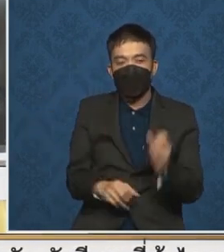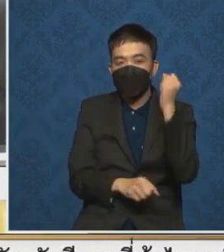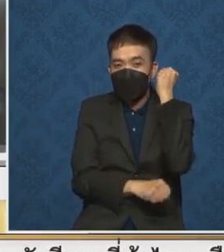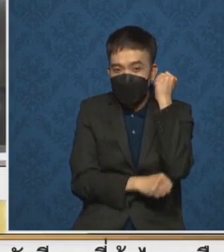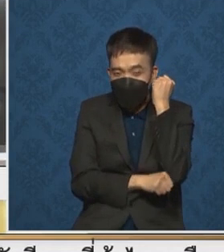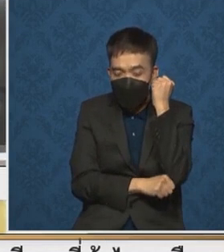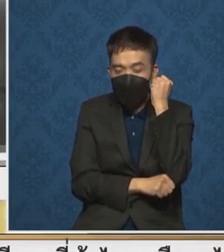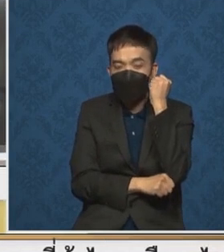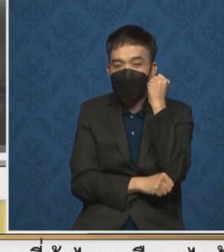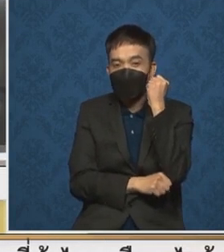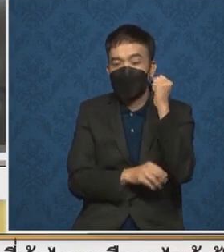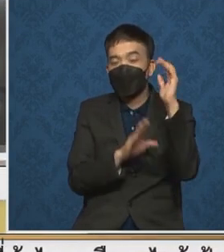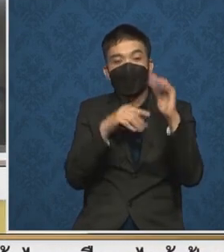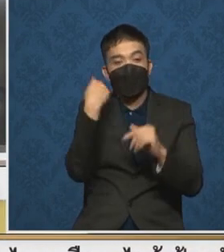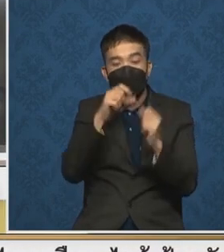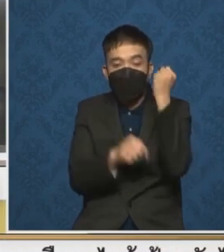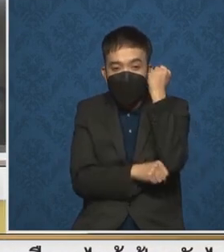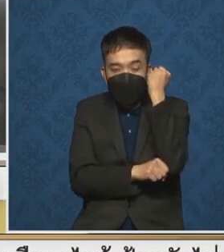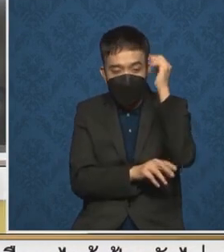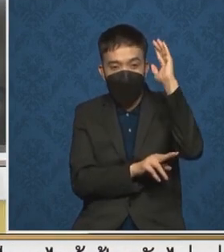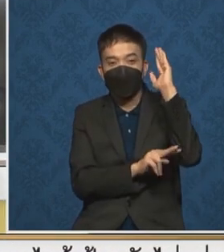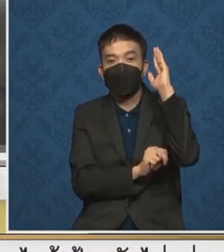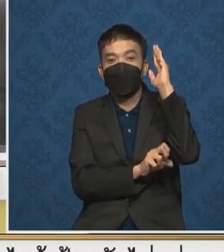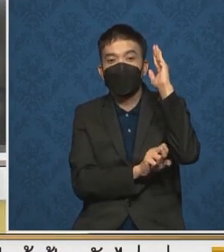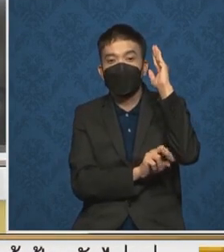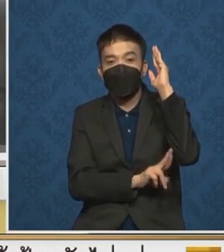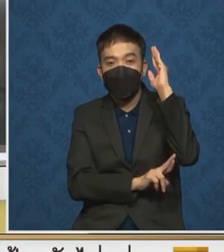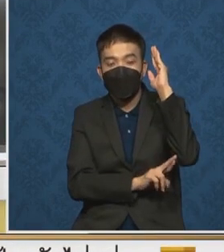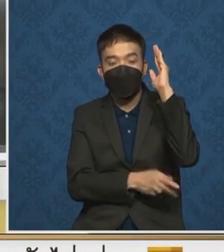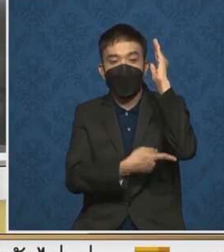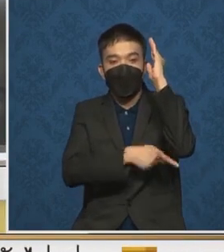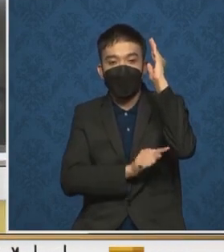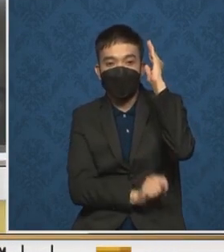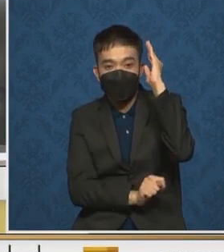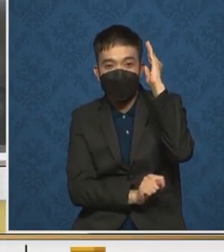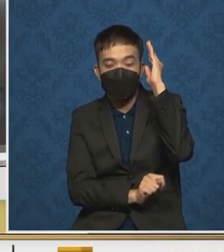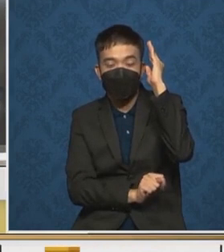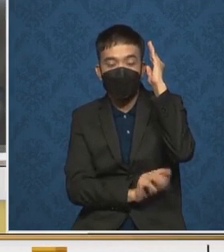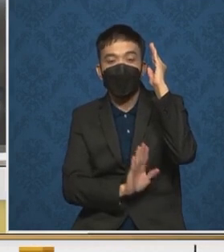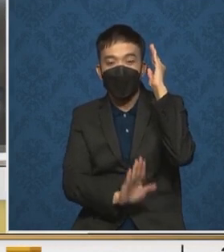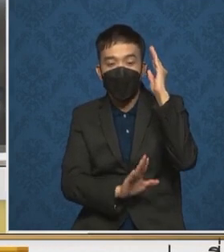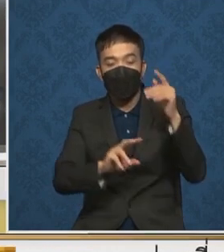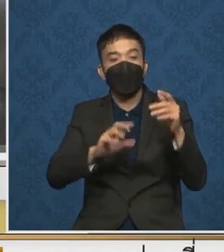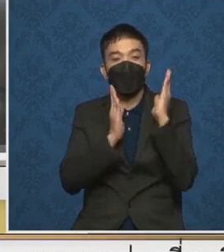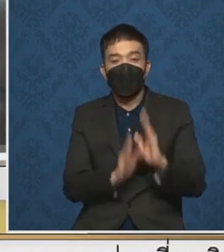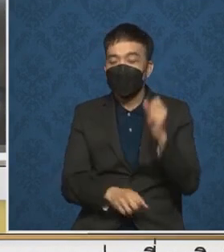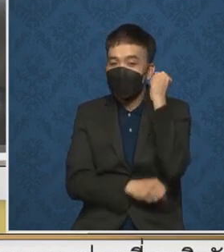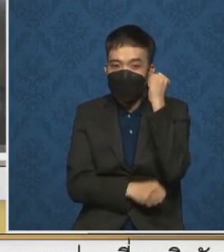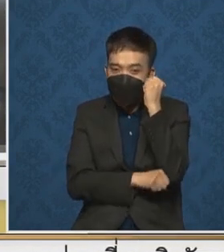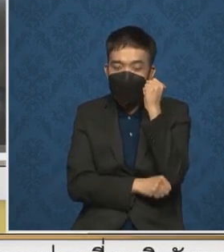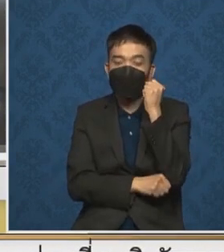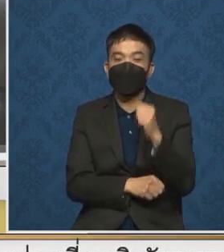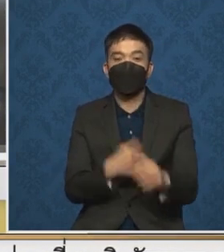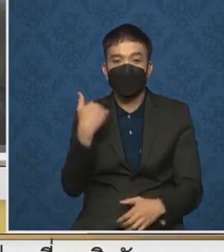ระเทศก็คือนาราศที่วาดลองลงมาก็ปัตตนี อัี้คือโครงการที่เกิขึนก่อนประเดิที่ตามมาก็คื